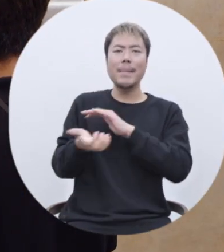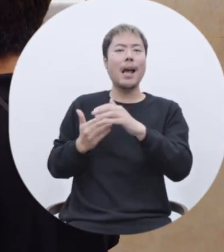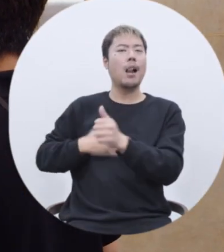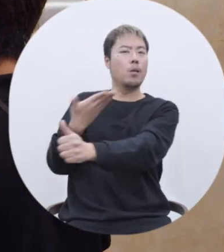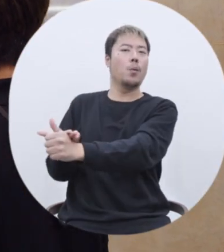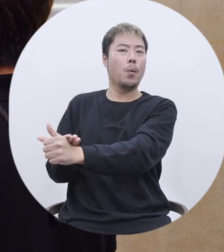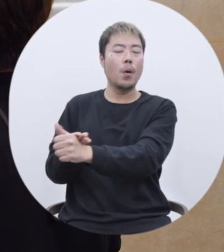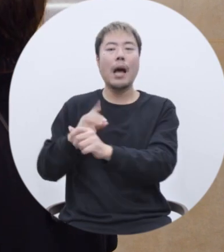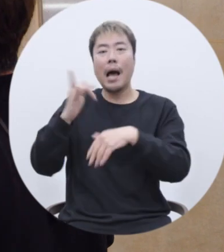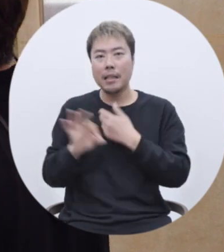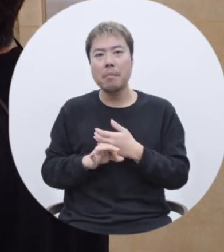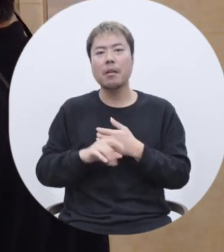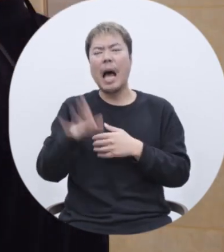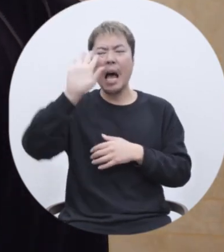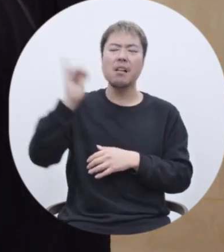필요 없다고 하시는 분도 있고.